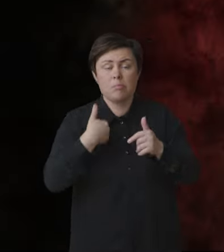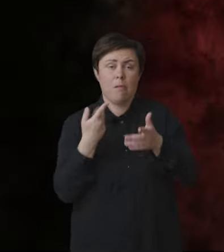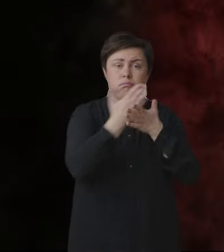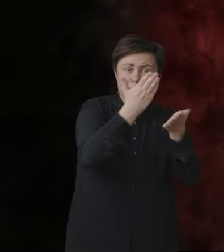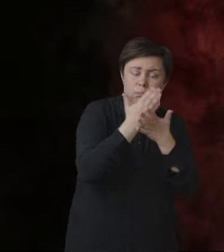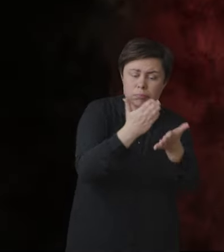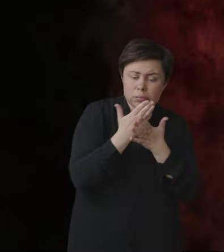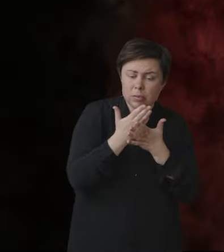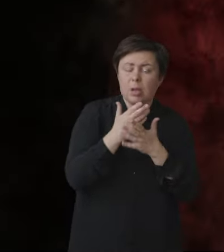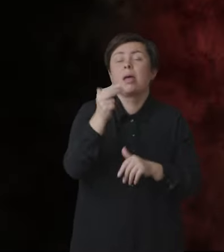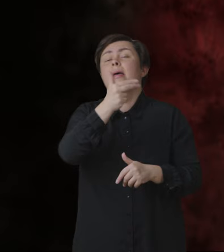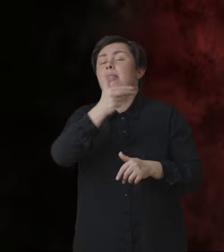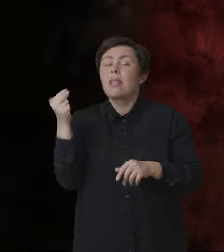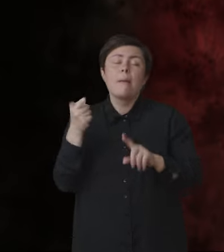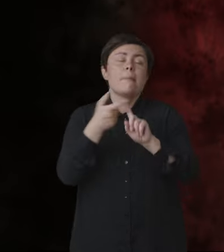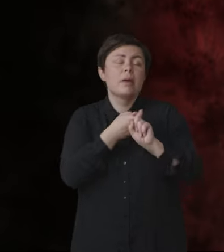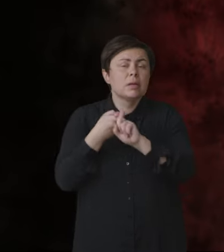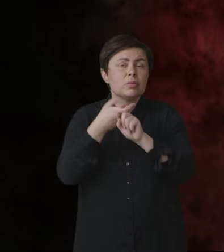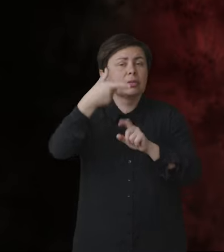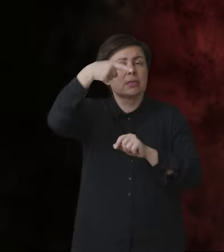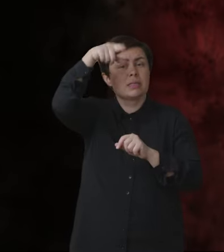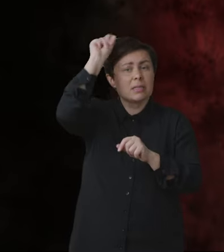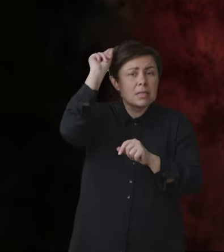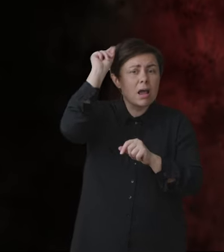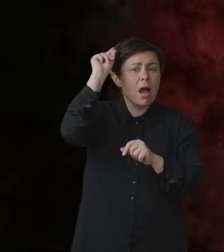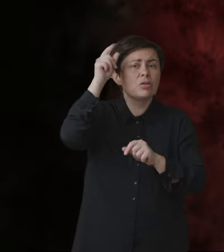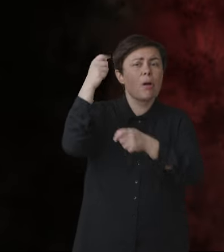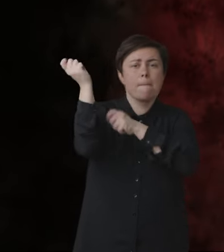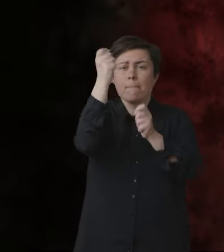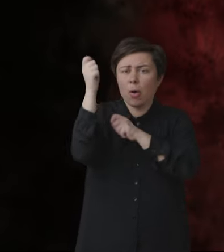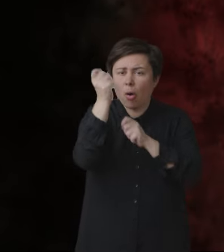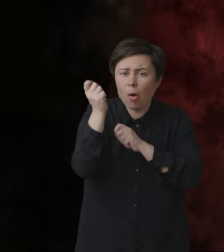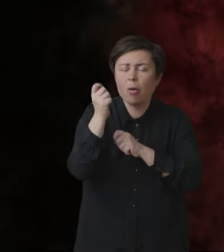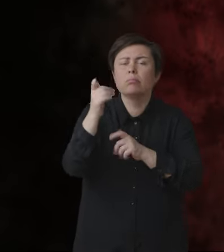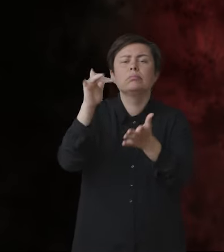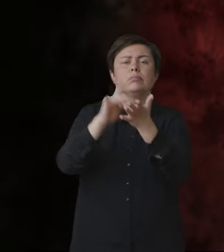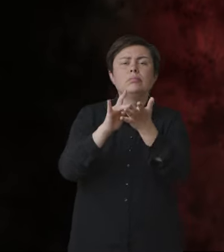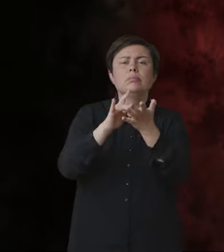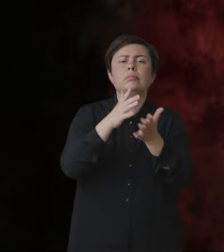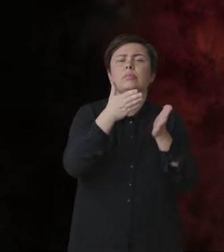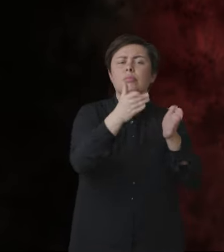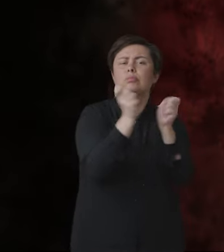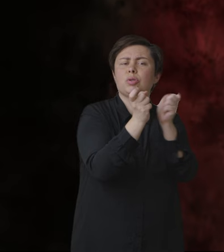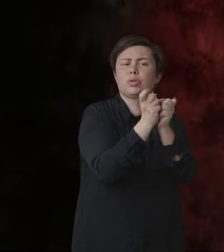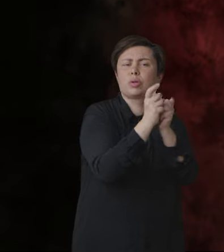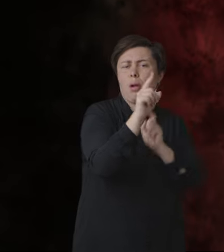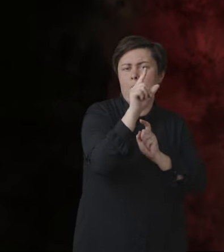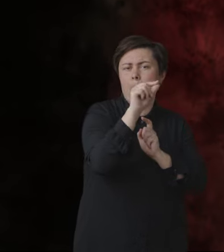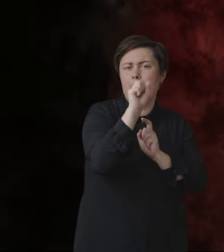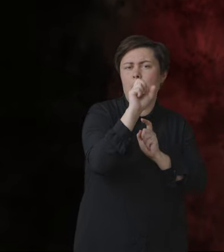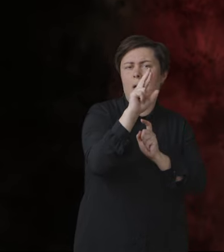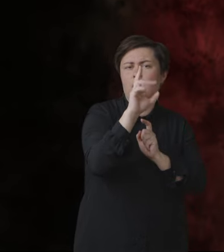dochodzili. Temat związany ze strażą. Straż pożarna znajdowała się przy parowozowni.